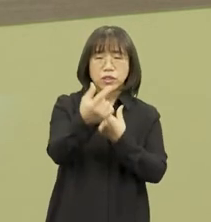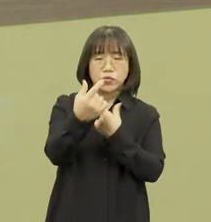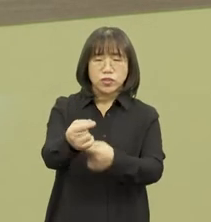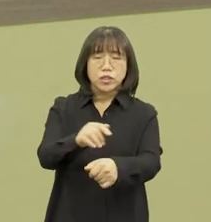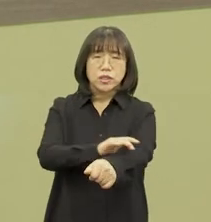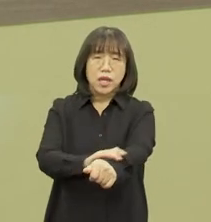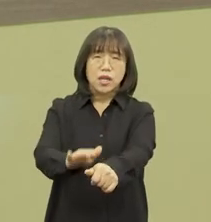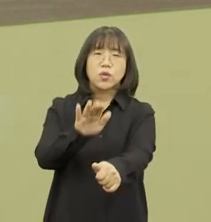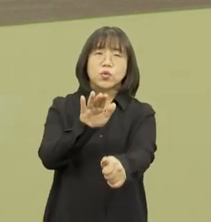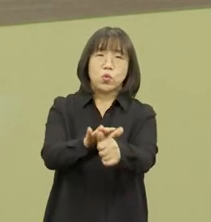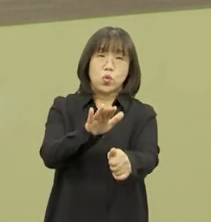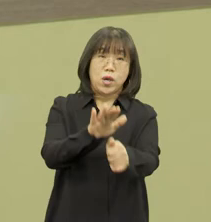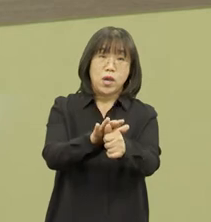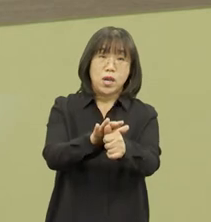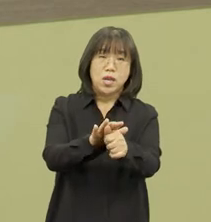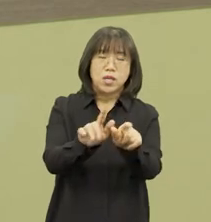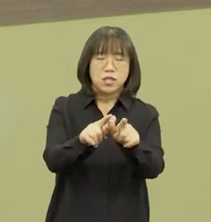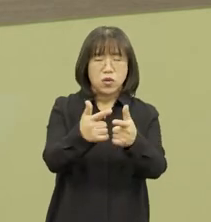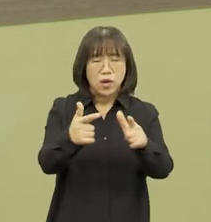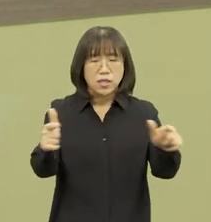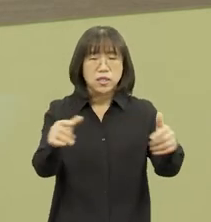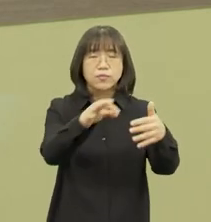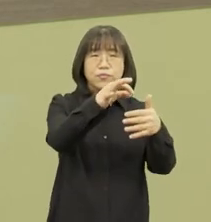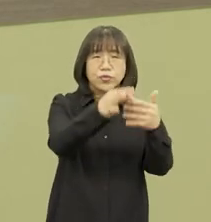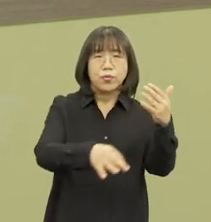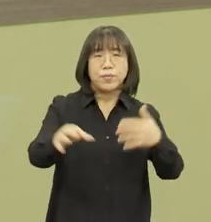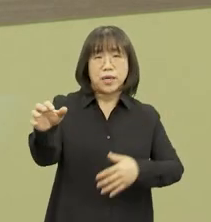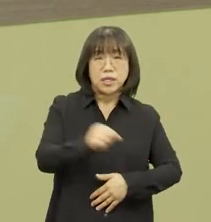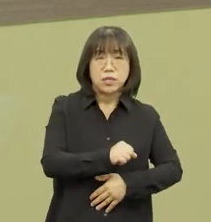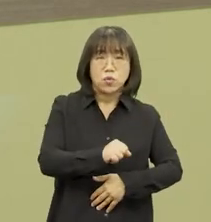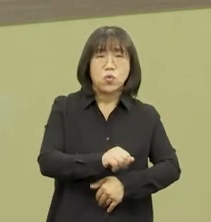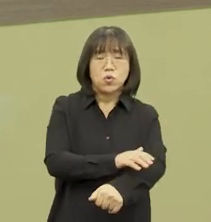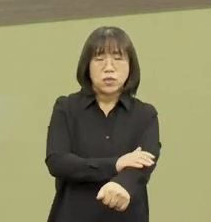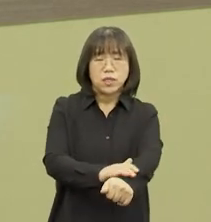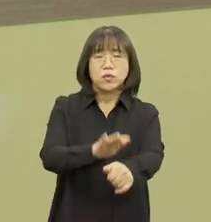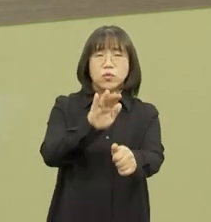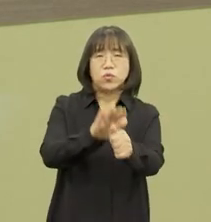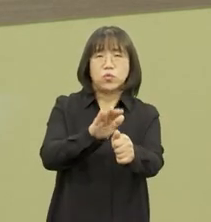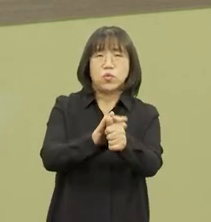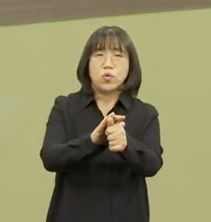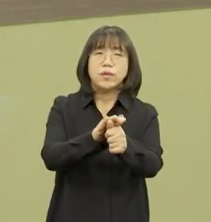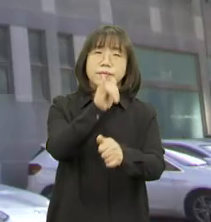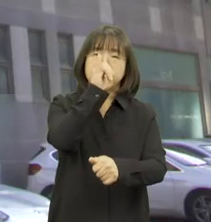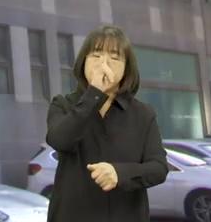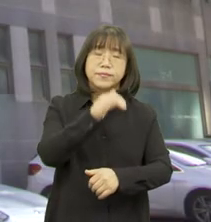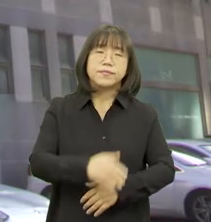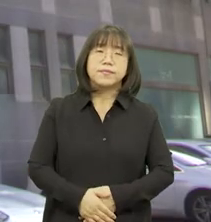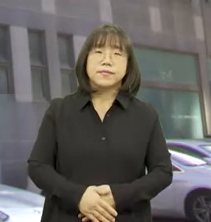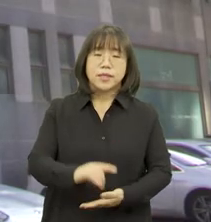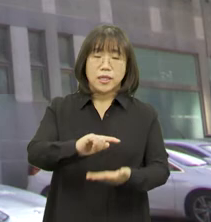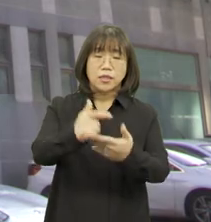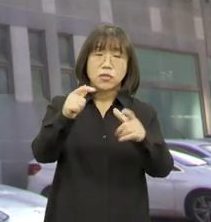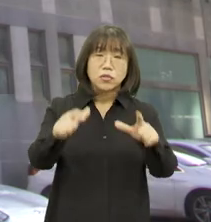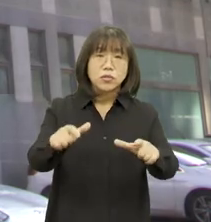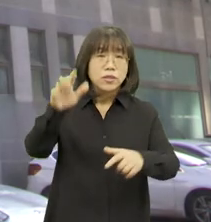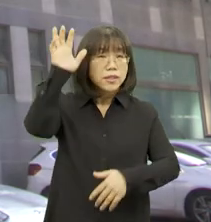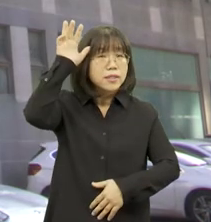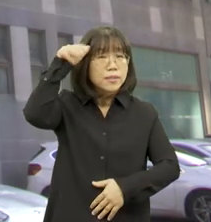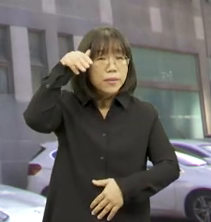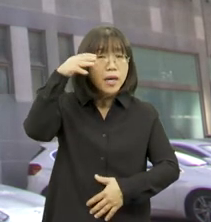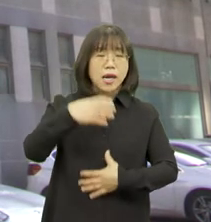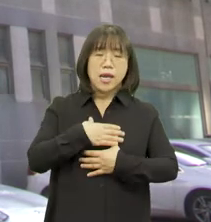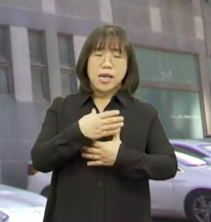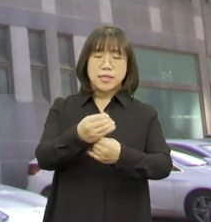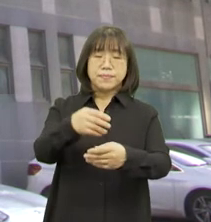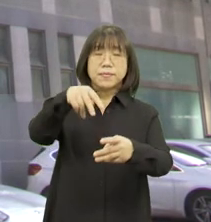다양한 매체를 통한 인지 자극 및 치매 예방 활동 습관화 에 기여하고 있습니다 한편 강성우 치매 안심